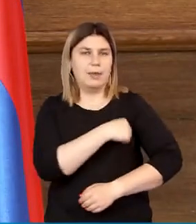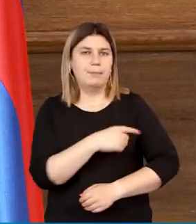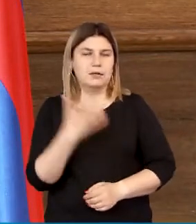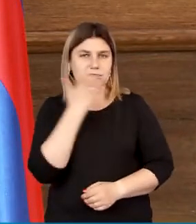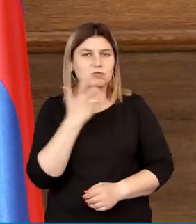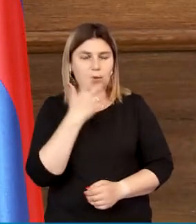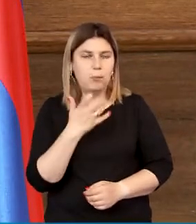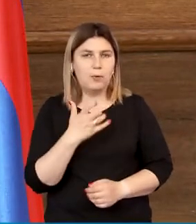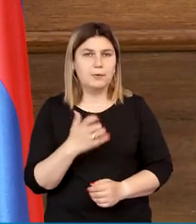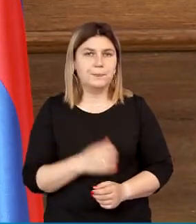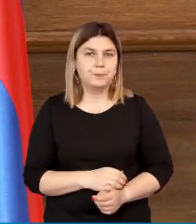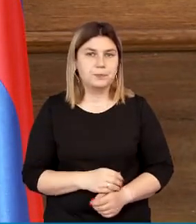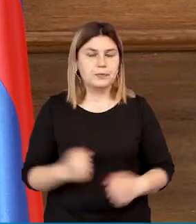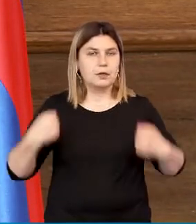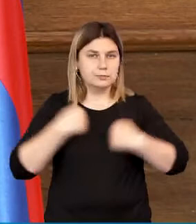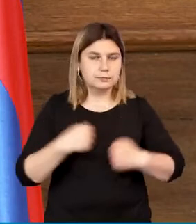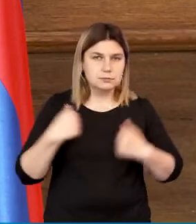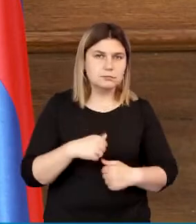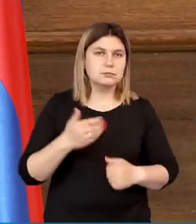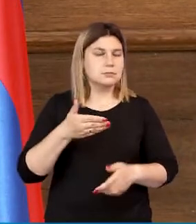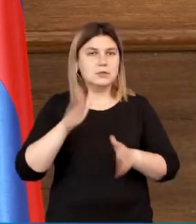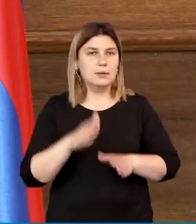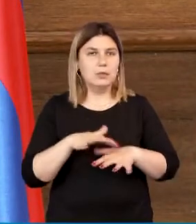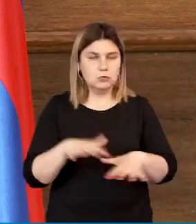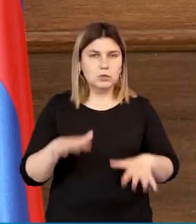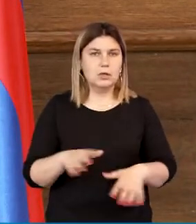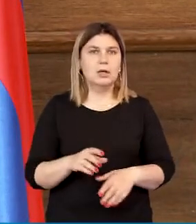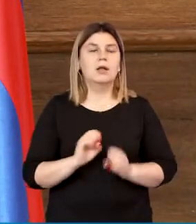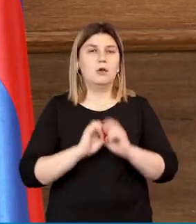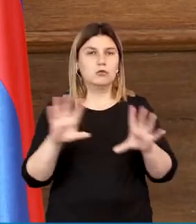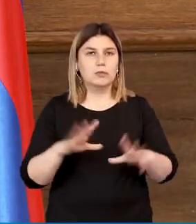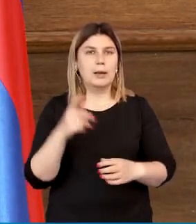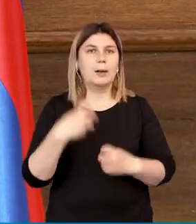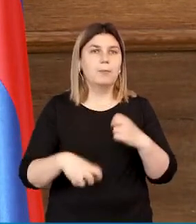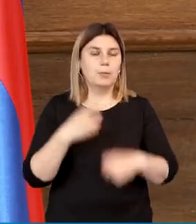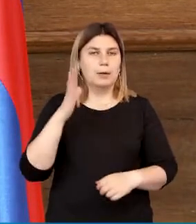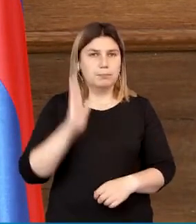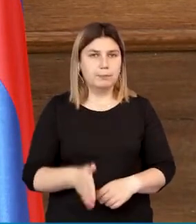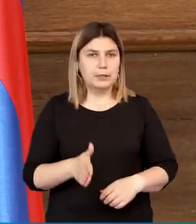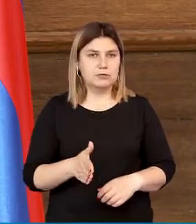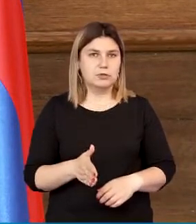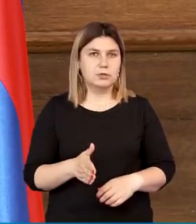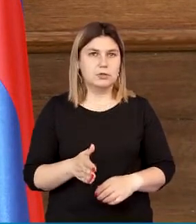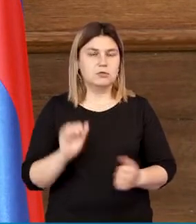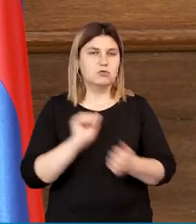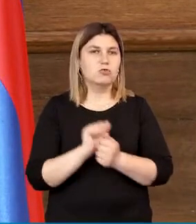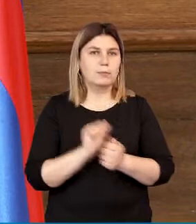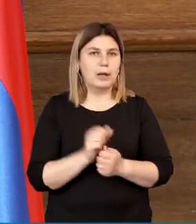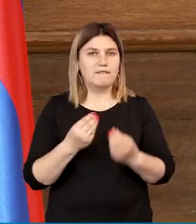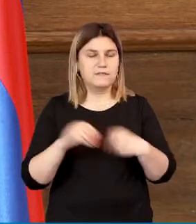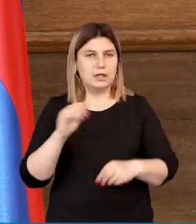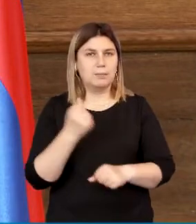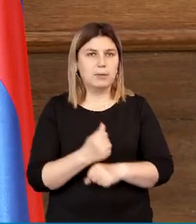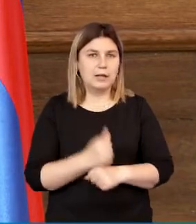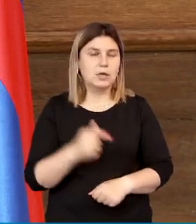tych kurtek i tak dalej nie będzie zbyt wiele, natomiast oczywiście ten większy problem pojawi się zimą, więcej pracy będzie przy tym,